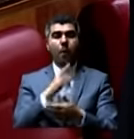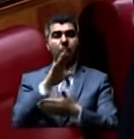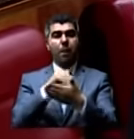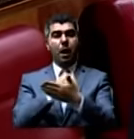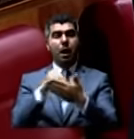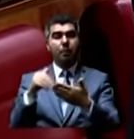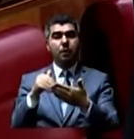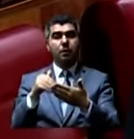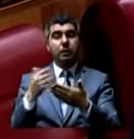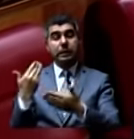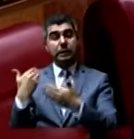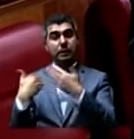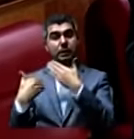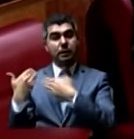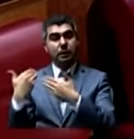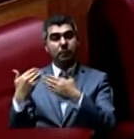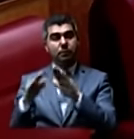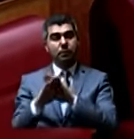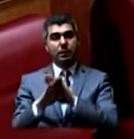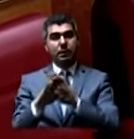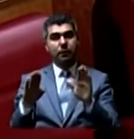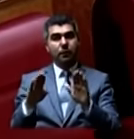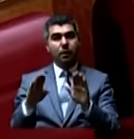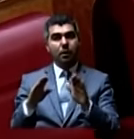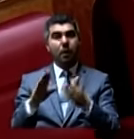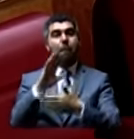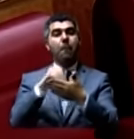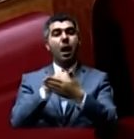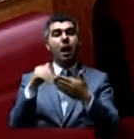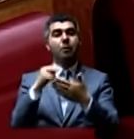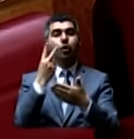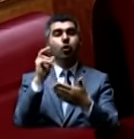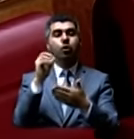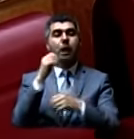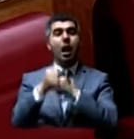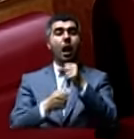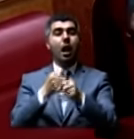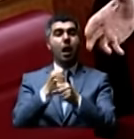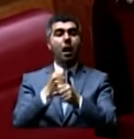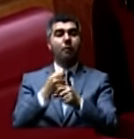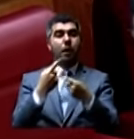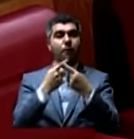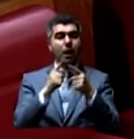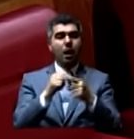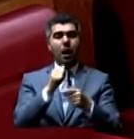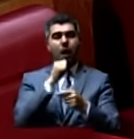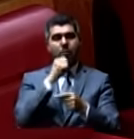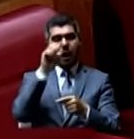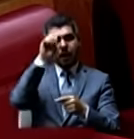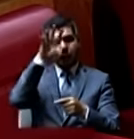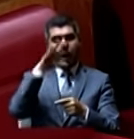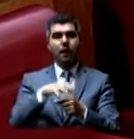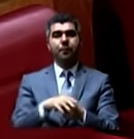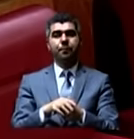وجدتها، برامج التي وجدتها، واعدت برامج ل 20 سنه المقبله في كافه المجالات، كاين المياه، كاين الطاقه الى غير